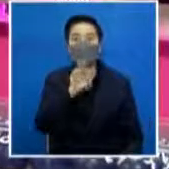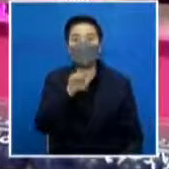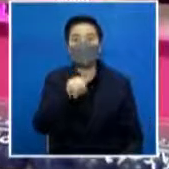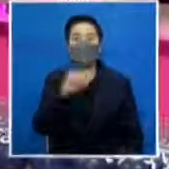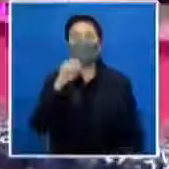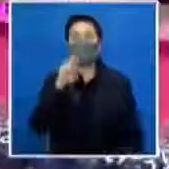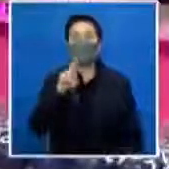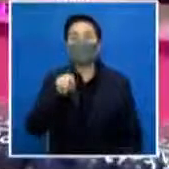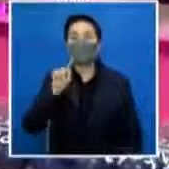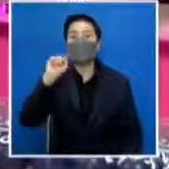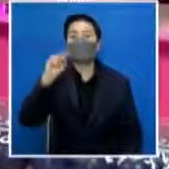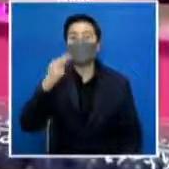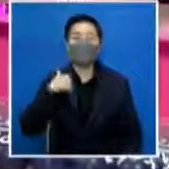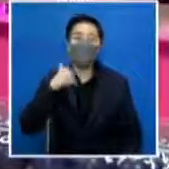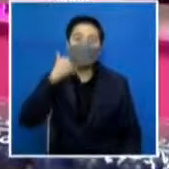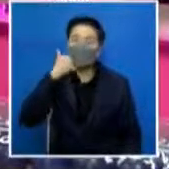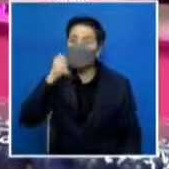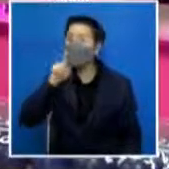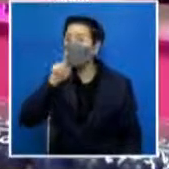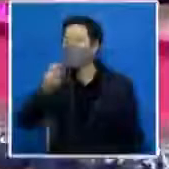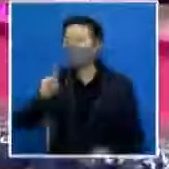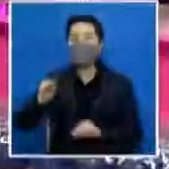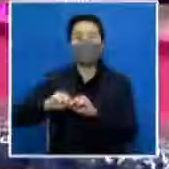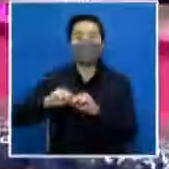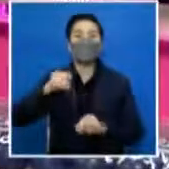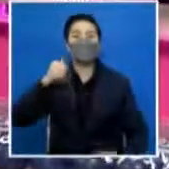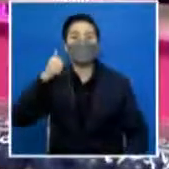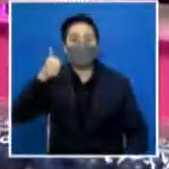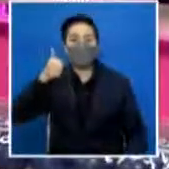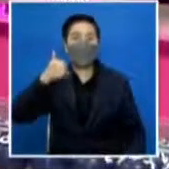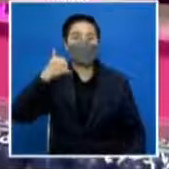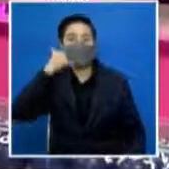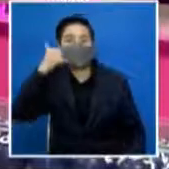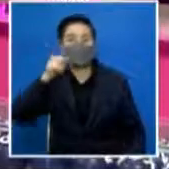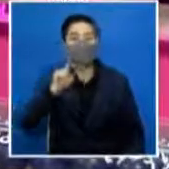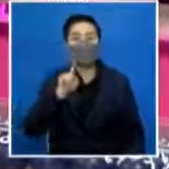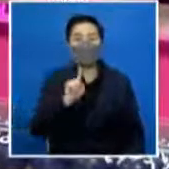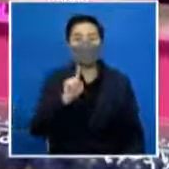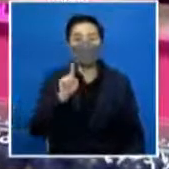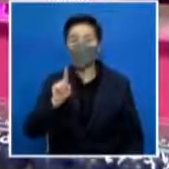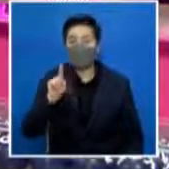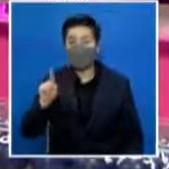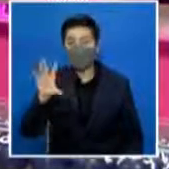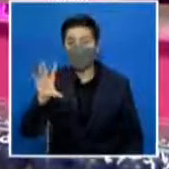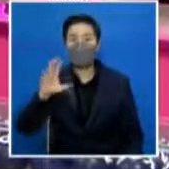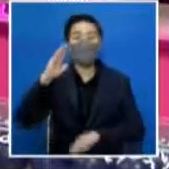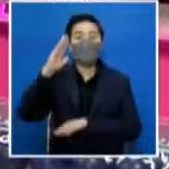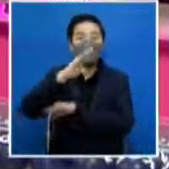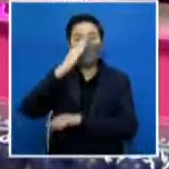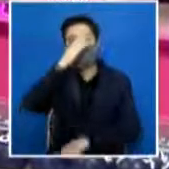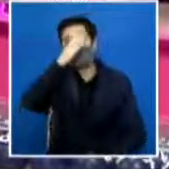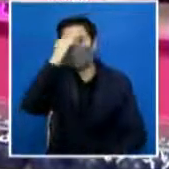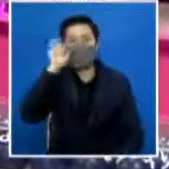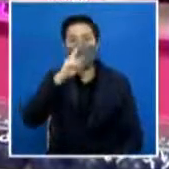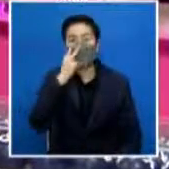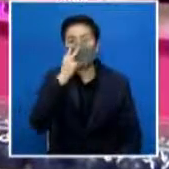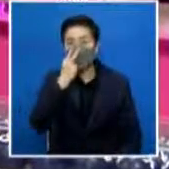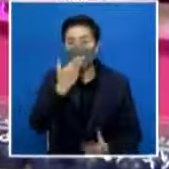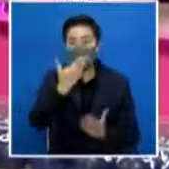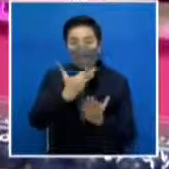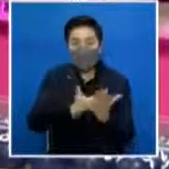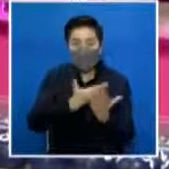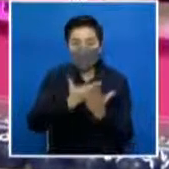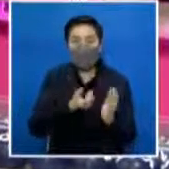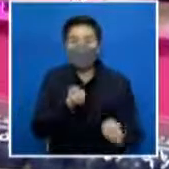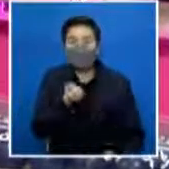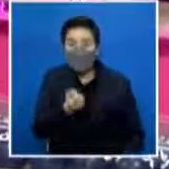www.gsb.or.th ค่ะหรือว่าจะโทรศัพท์มาสอบถามเพิ่มเติมที่ call center 1115ค่ะส่วนในช่วงบ่ายอย่าลืมกลับมาติดตามรับชมการถ่ายทอด